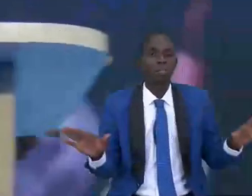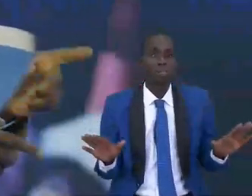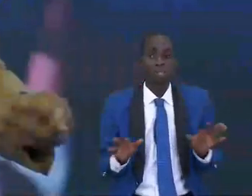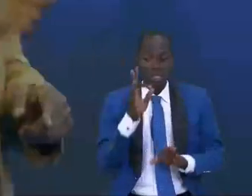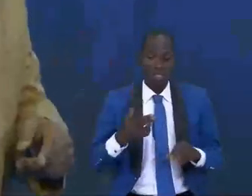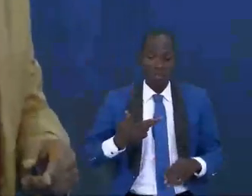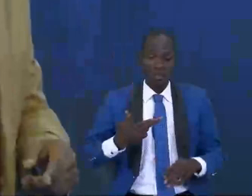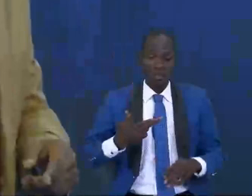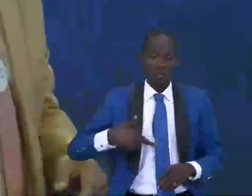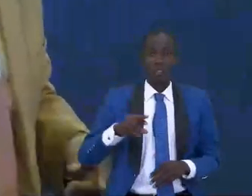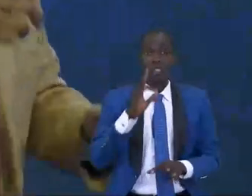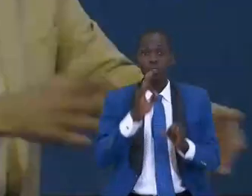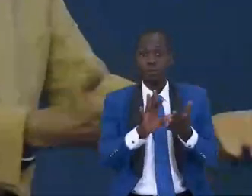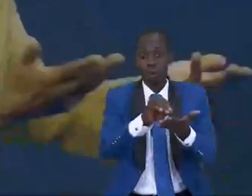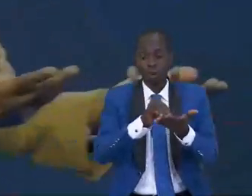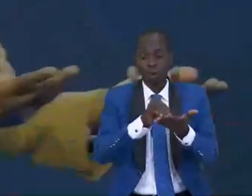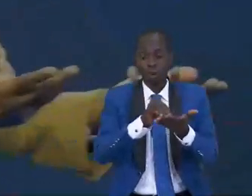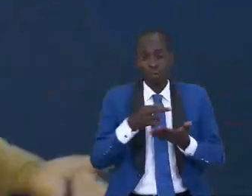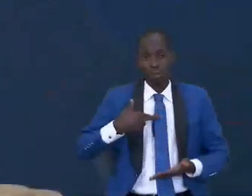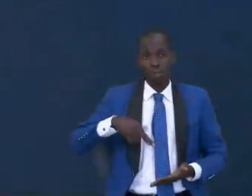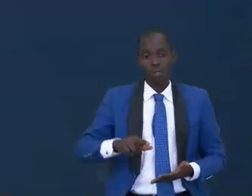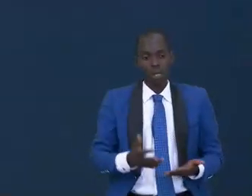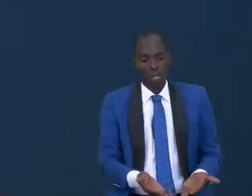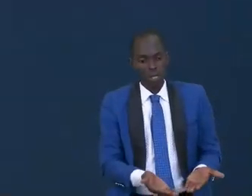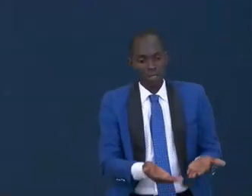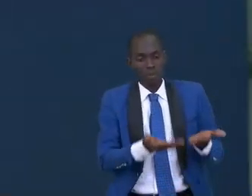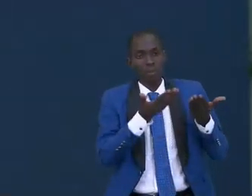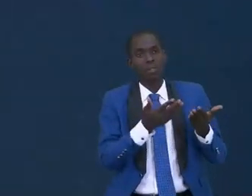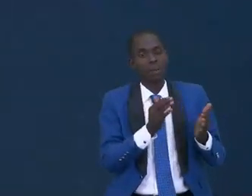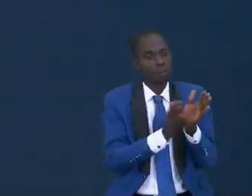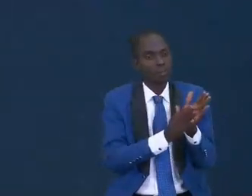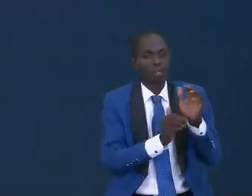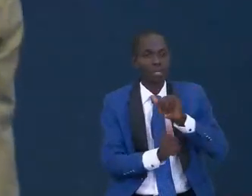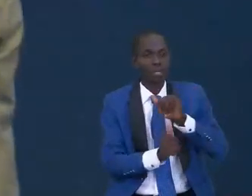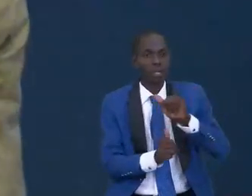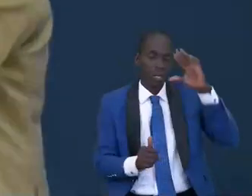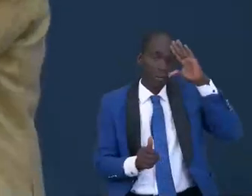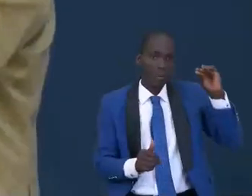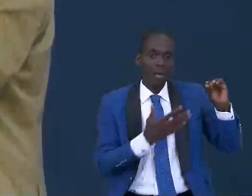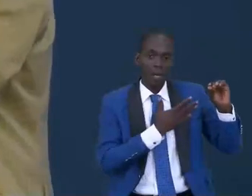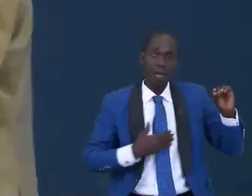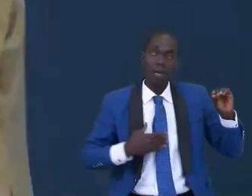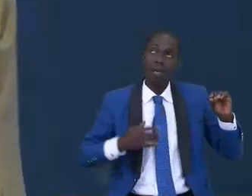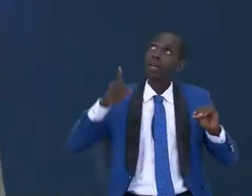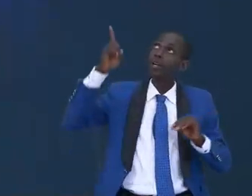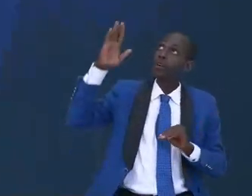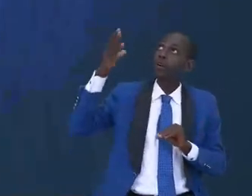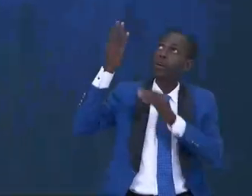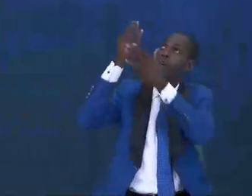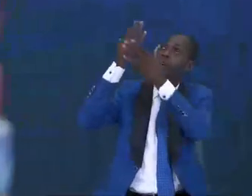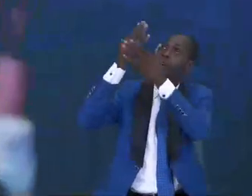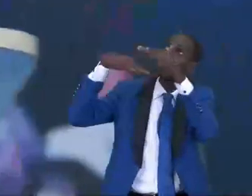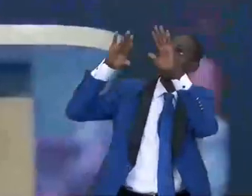rien. Dans votre religion, exalte votre religion, exalte un homme. Et Dieu, le Dieu du